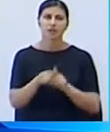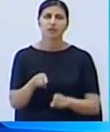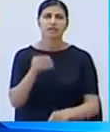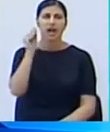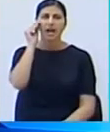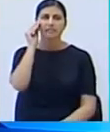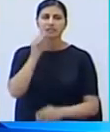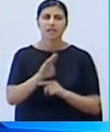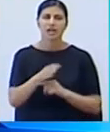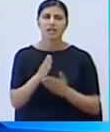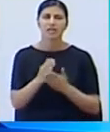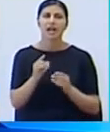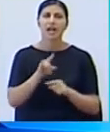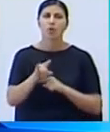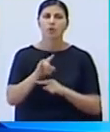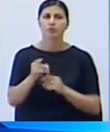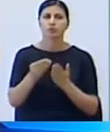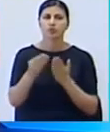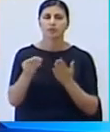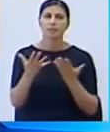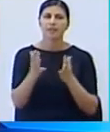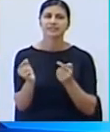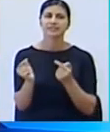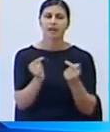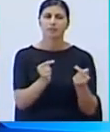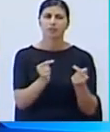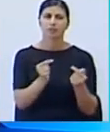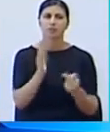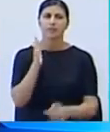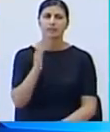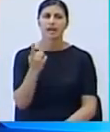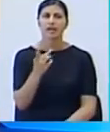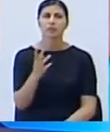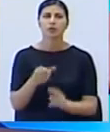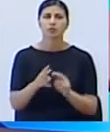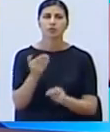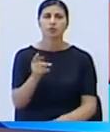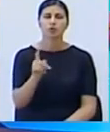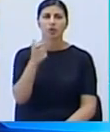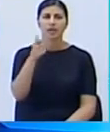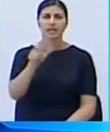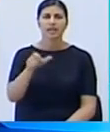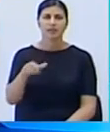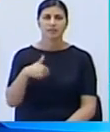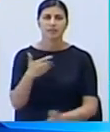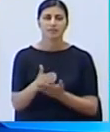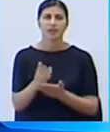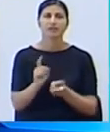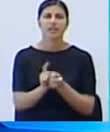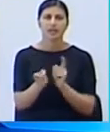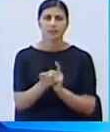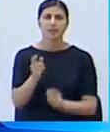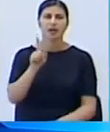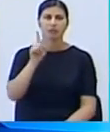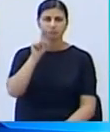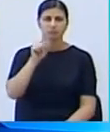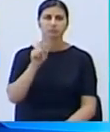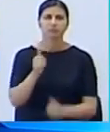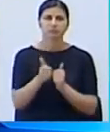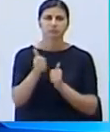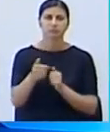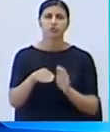კარგავს ხელოვნური ჩაგრა იმიტომ რომ უფრო მეტ წინააღმდეგობას ქნის არა მარტო იმიტომ რომ კარგი ადამიანები ვართ იმიტომ რომ პრაგმატულებს ვართ ჯობია